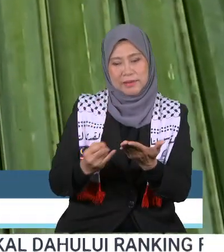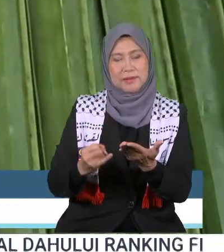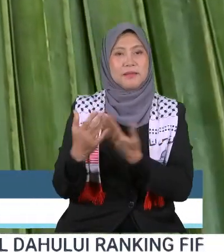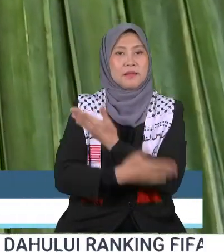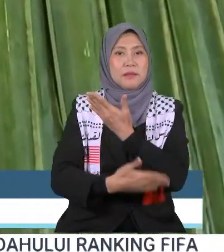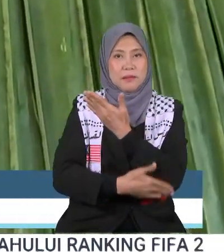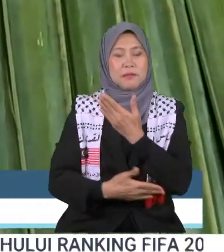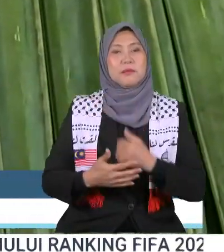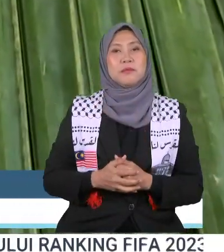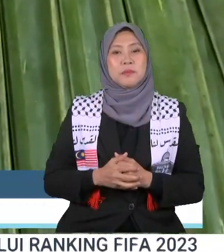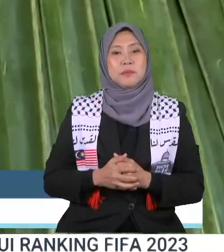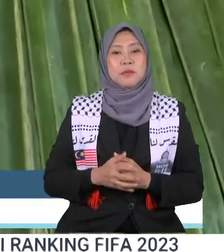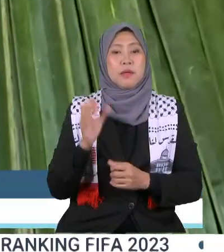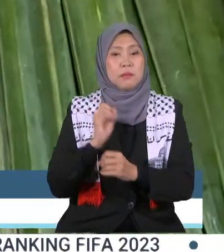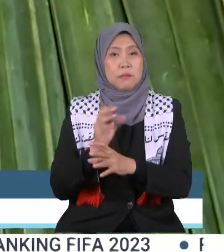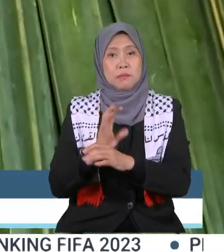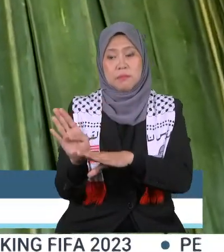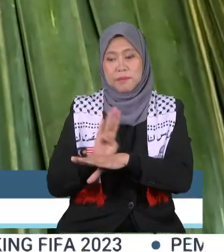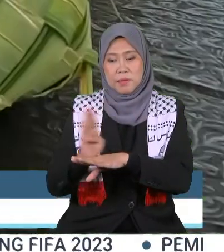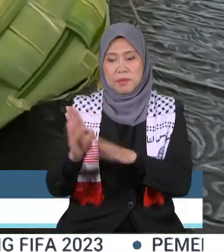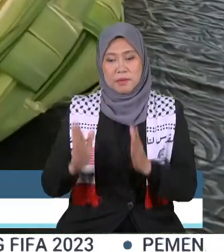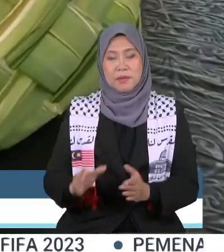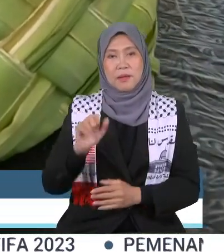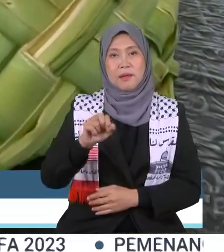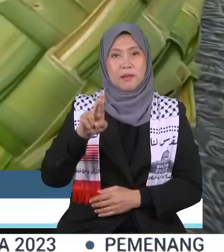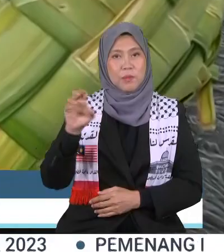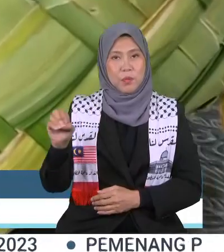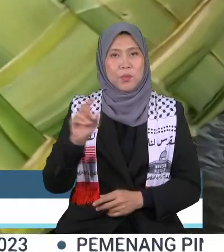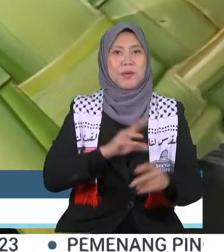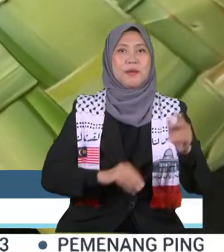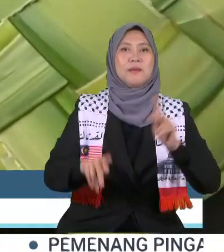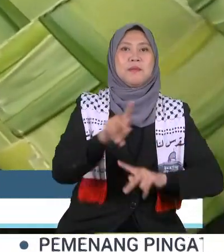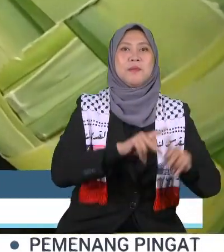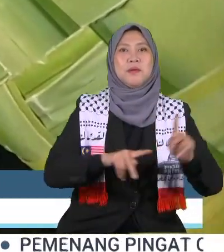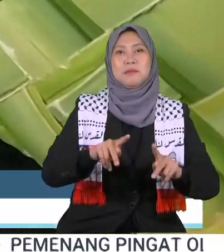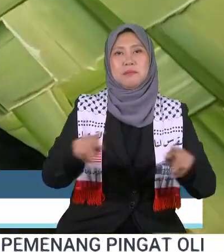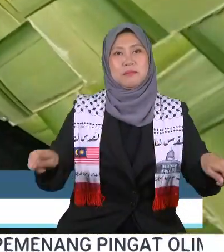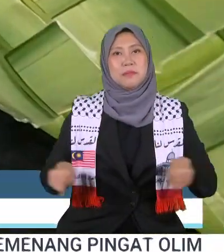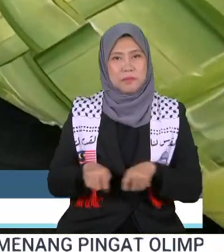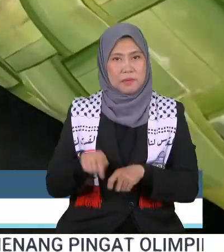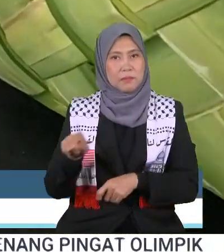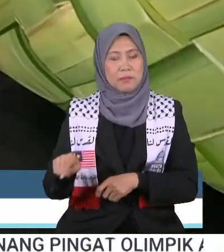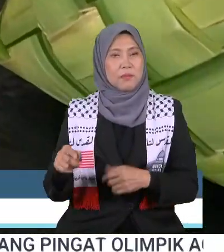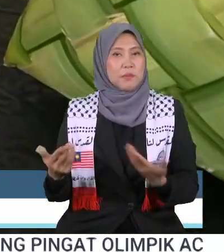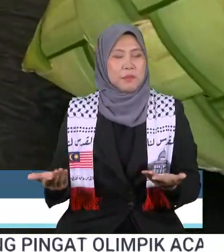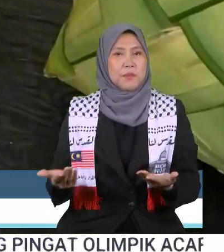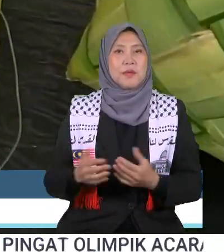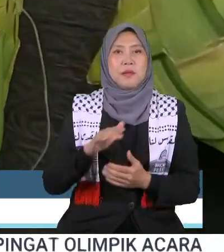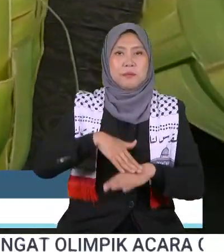seniman tempatan, usahawan agroteknologi, penduduk setempat. Selain mendekatkan